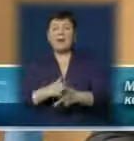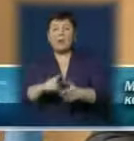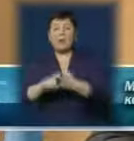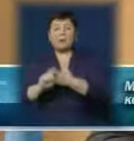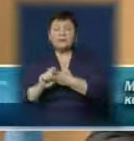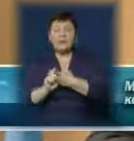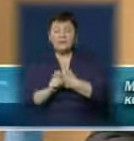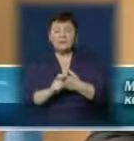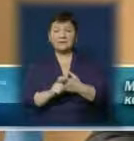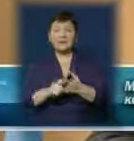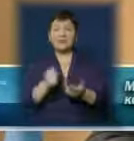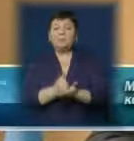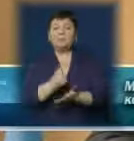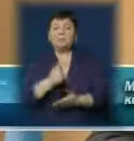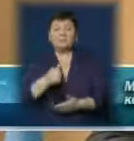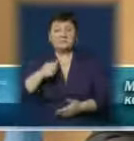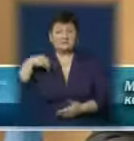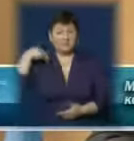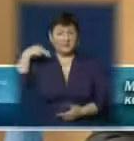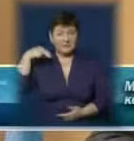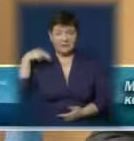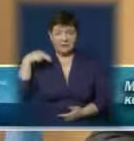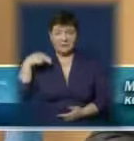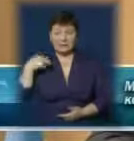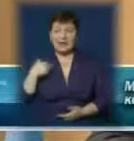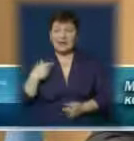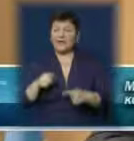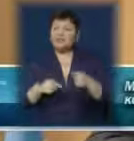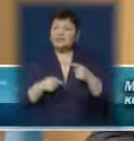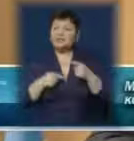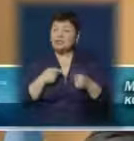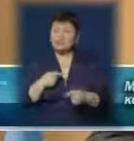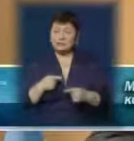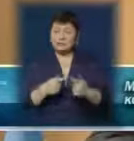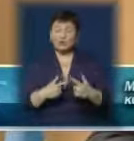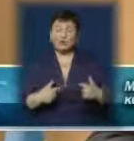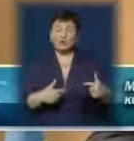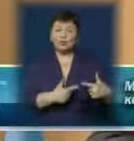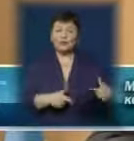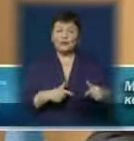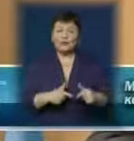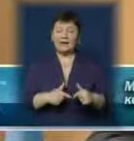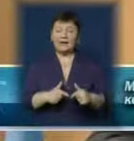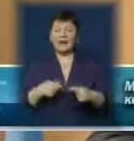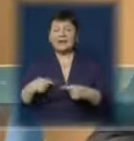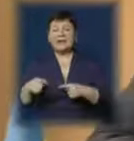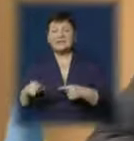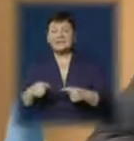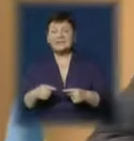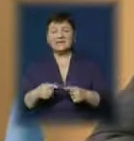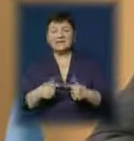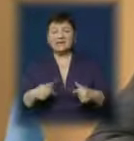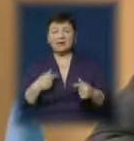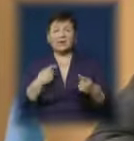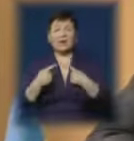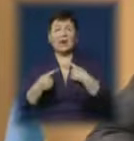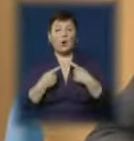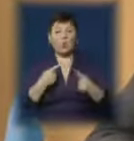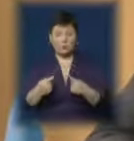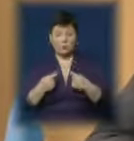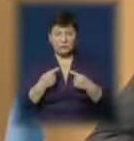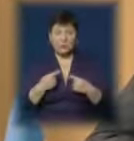кандидата в президенти і прямий контакт з виборцем. Не через структури різних штабів, а через діалог. Через